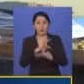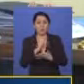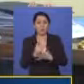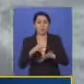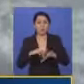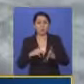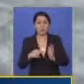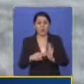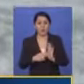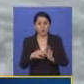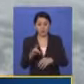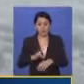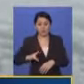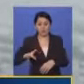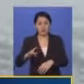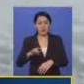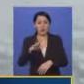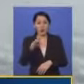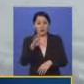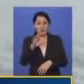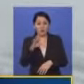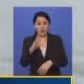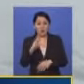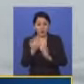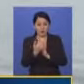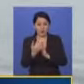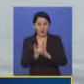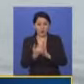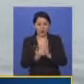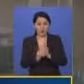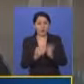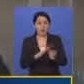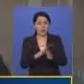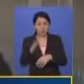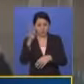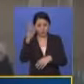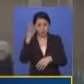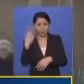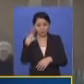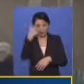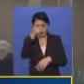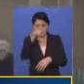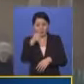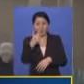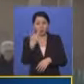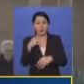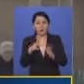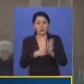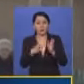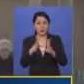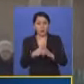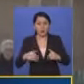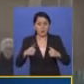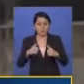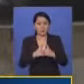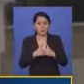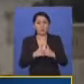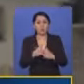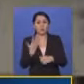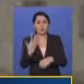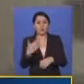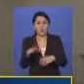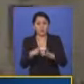жоспарлап отырмыз. Ауданда еңбек бағдарламасы да тиісті деңгейде орындалып жатыр. Еске салсақ, өткен жылы ауданға 39 отбасы көшіп келсе, биыл 50